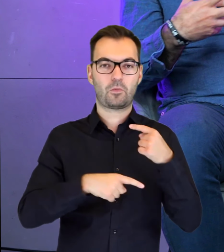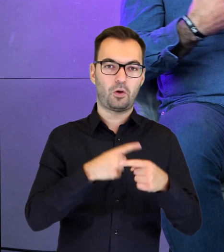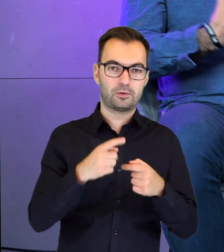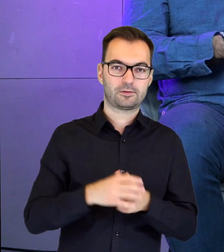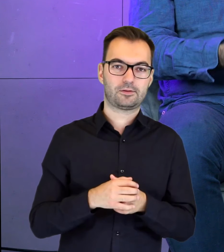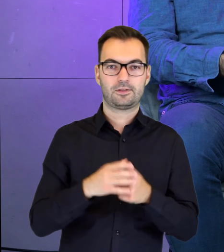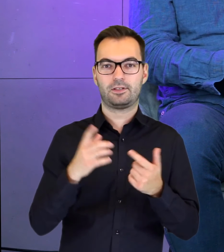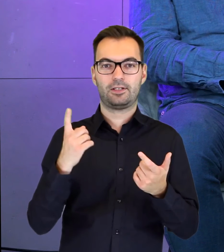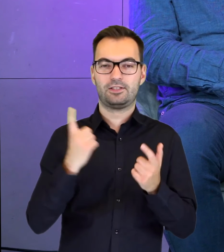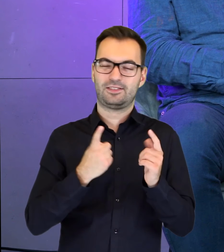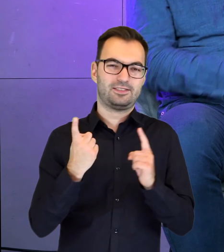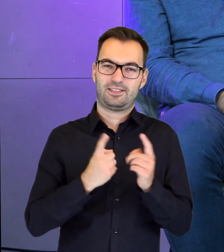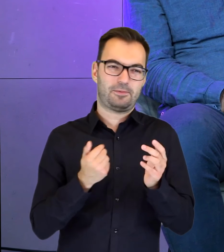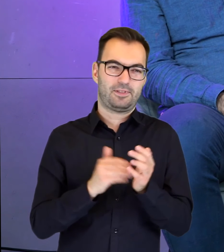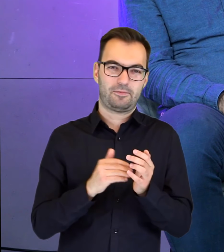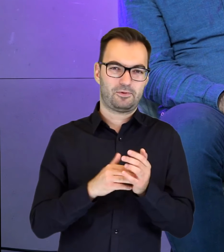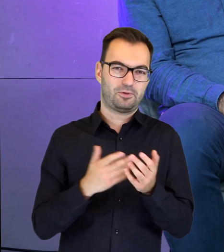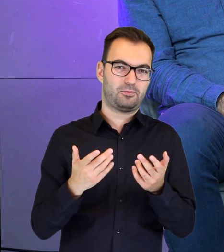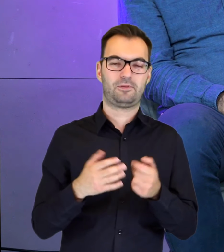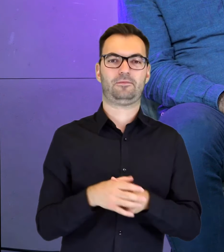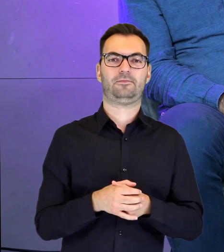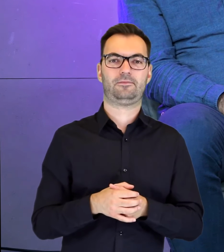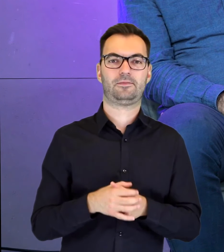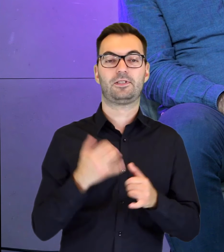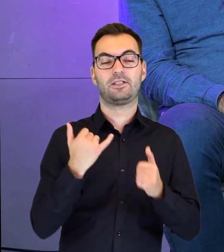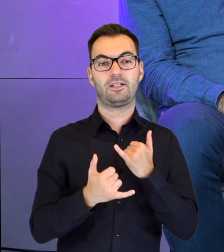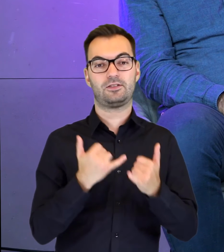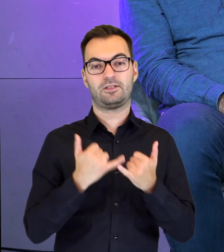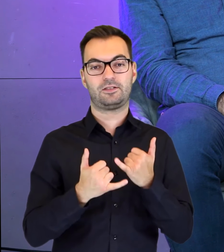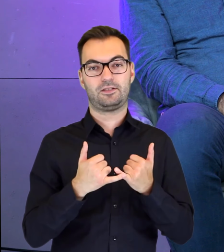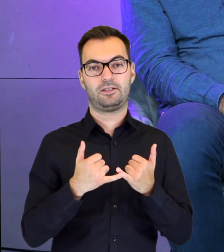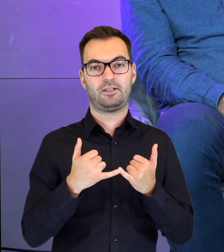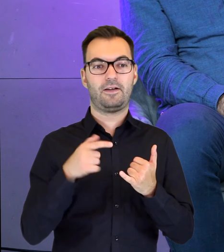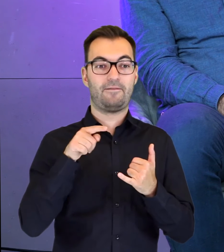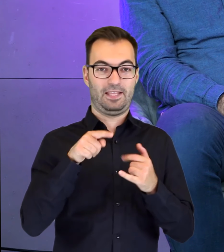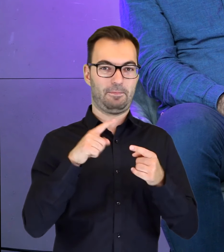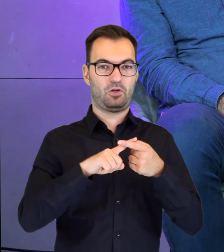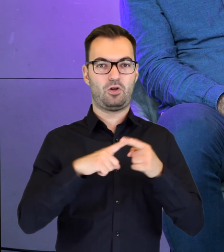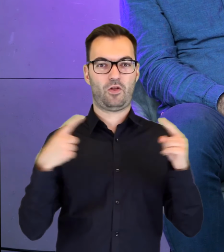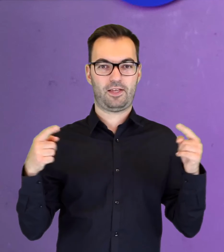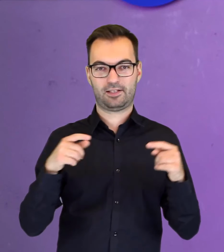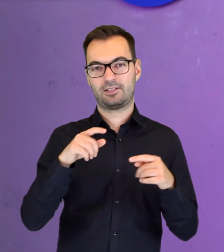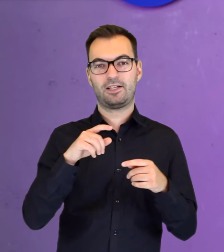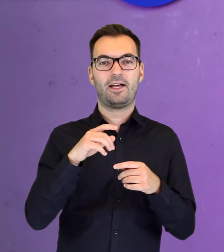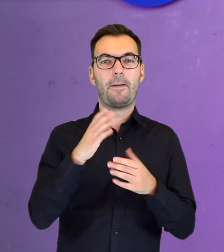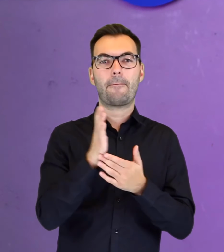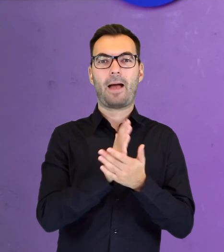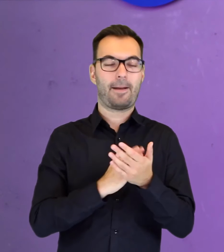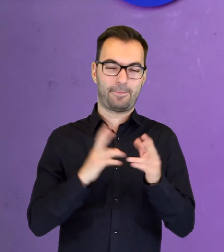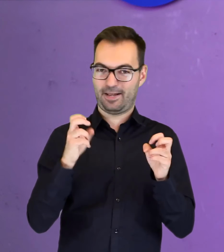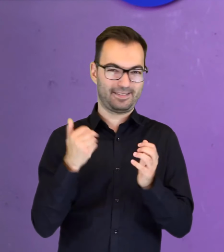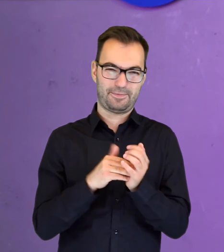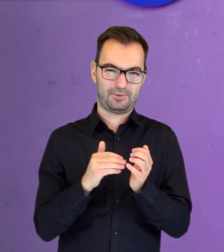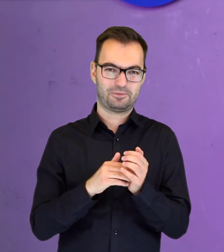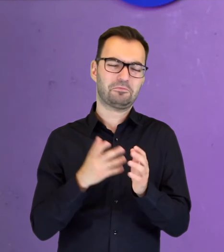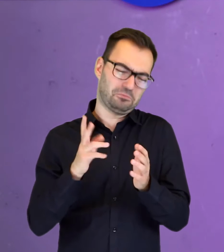każde wymaganie w mam na trzeba dostosować do do produktu czasami to jest po prostu zbędna i